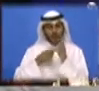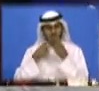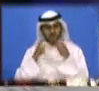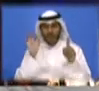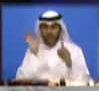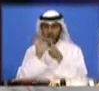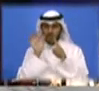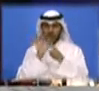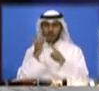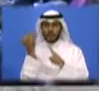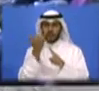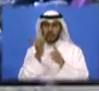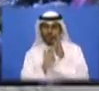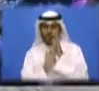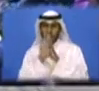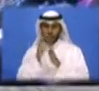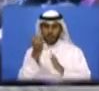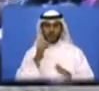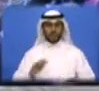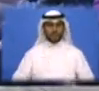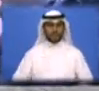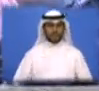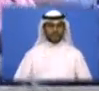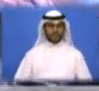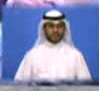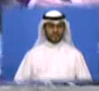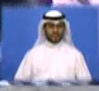نحو تطوير المرافق الثقافية في البلاد.